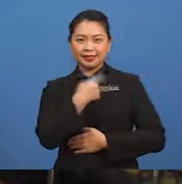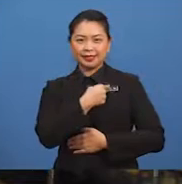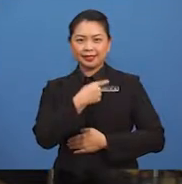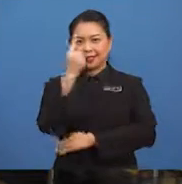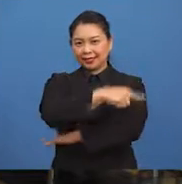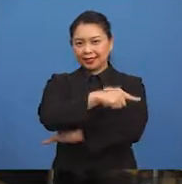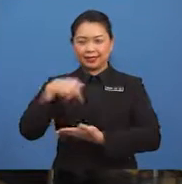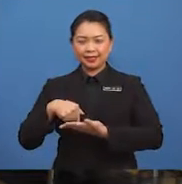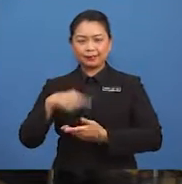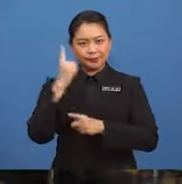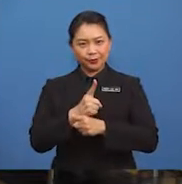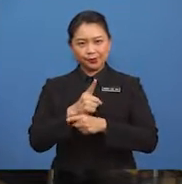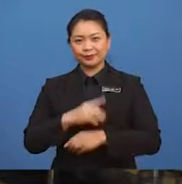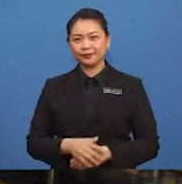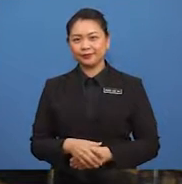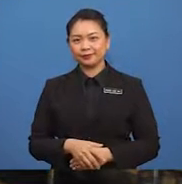ini, kan?